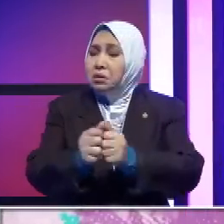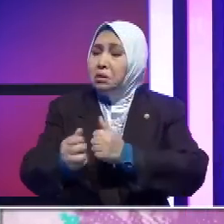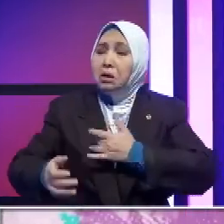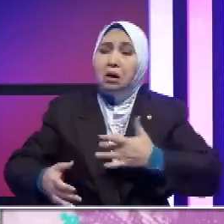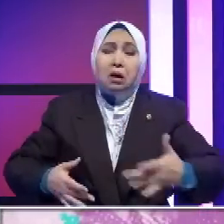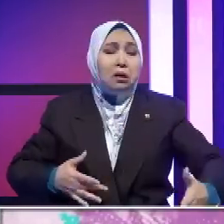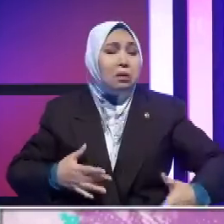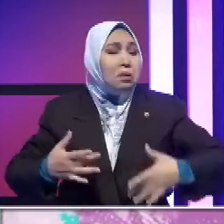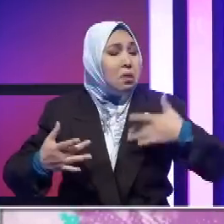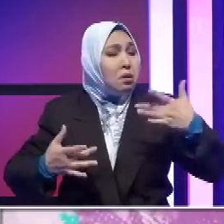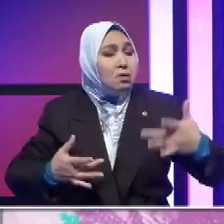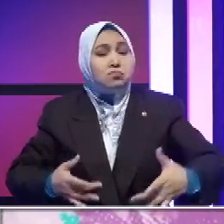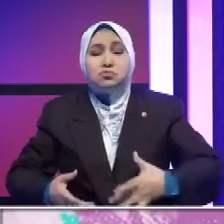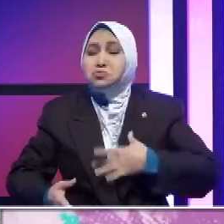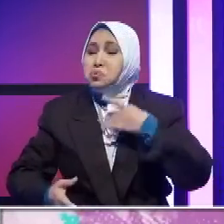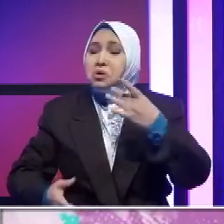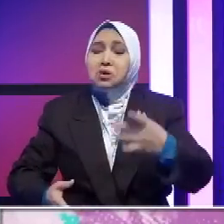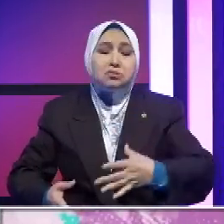الأرض